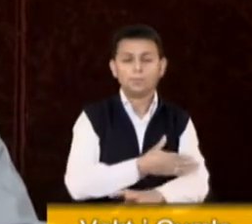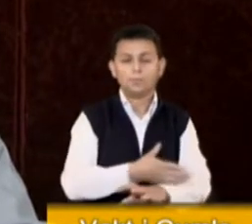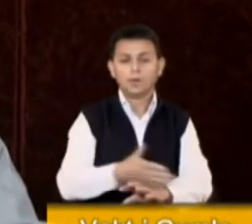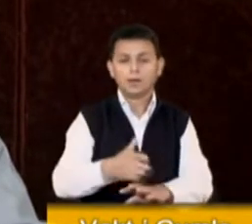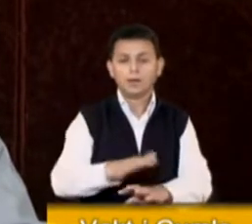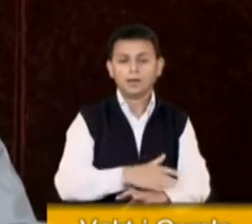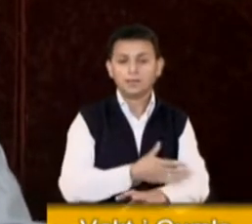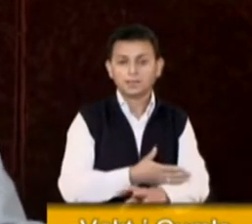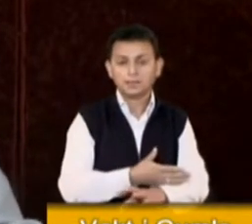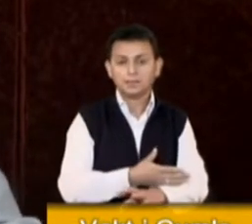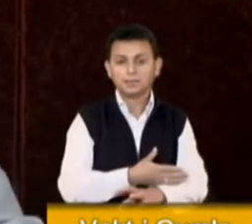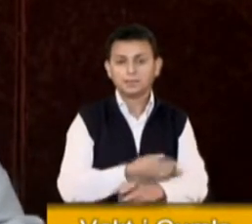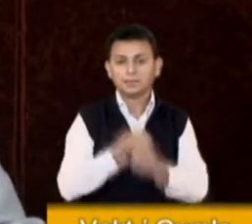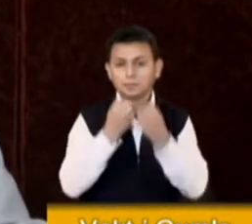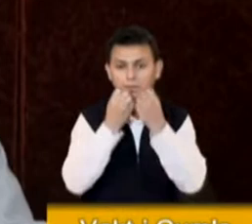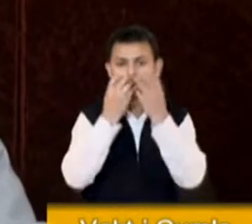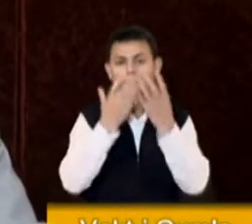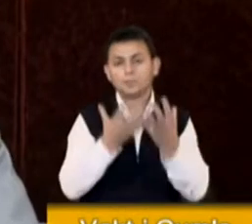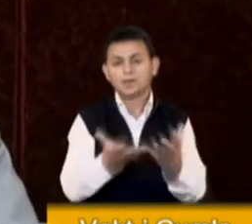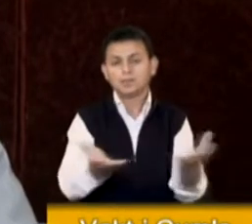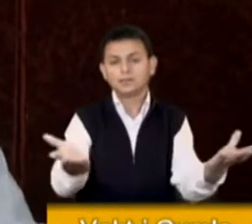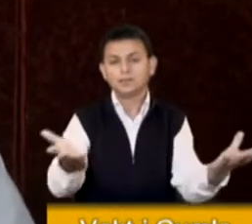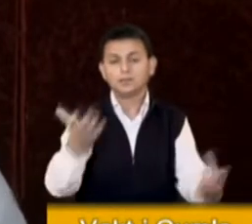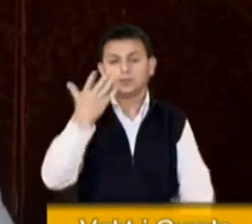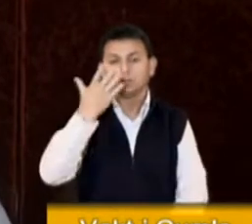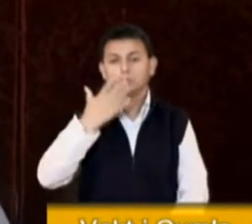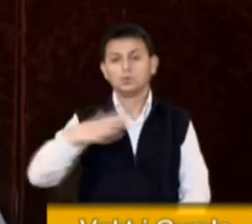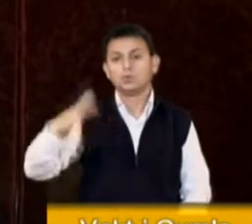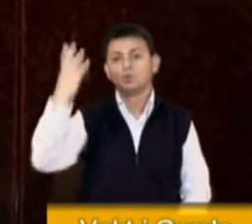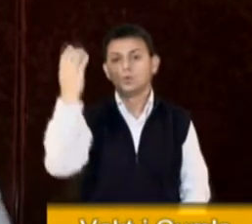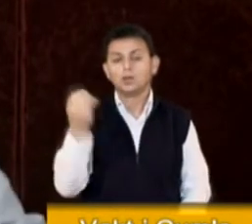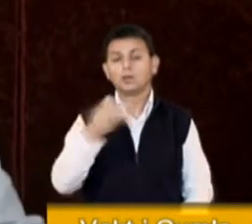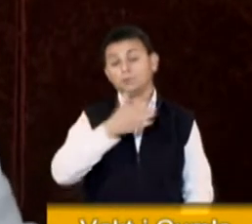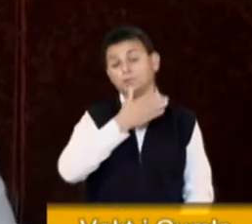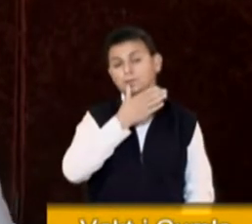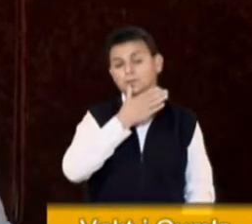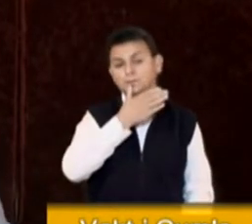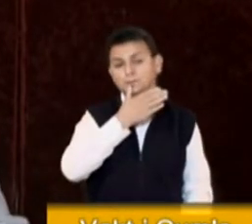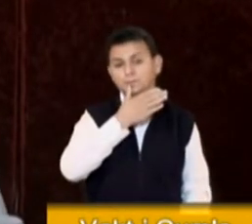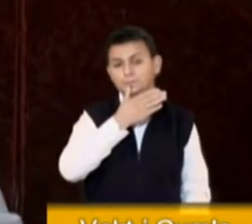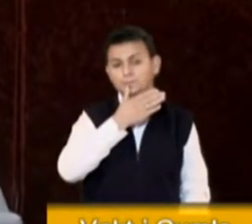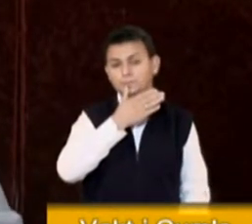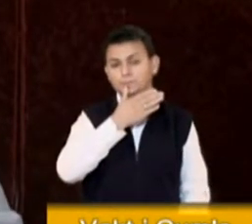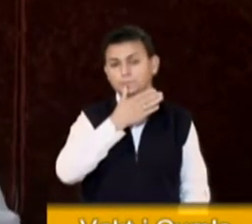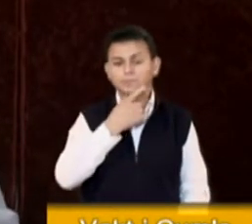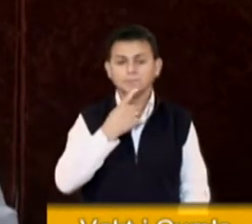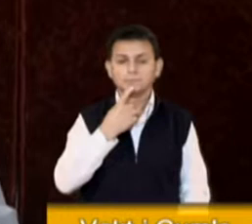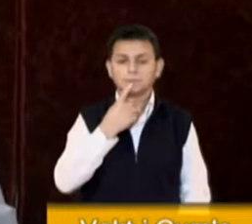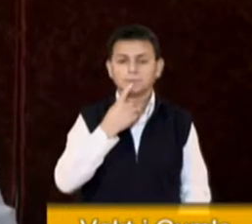o mahsulatı, o meyveleri de yok olup gitmişti. Muhterem müminler, demek ki